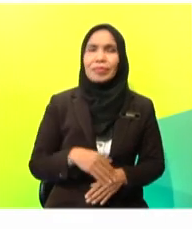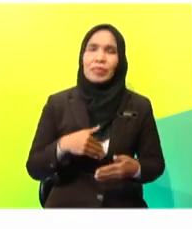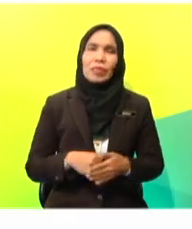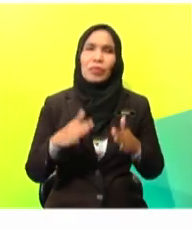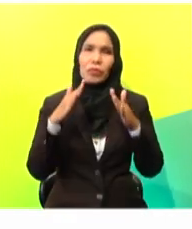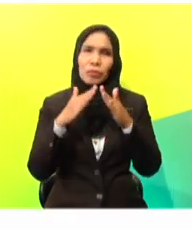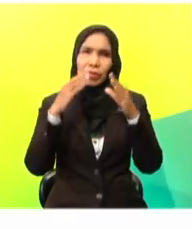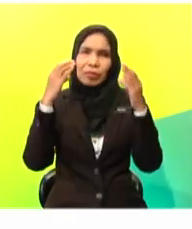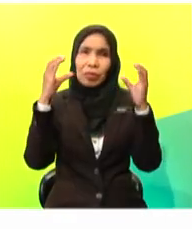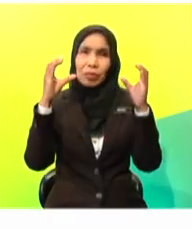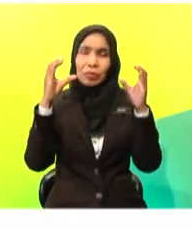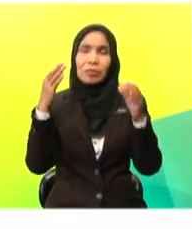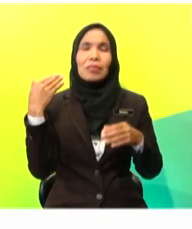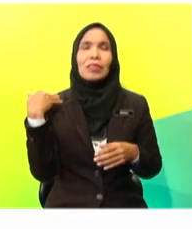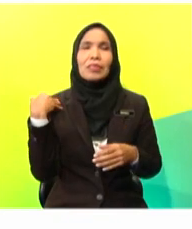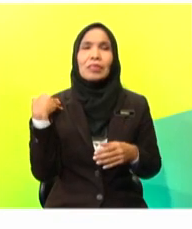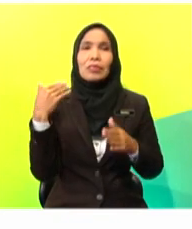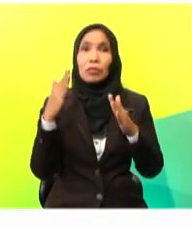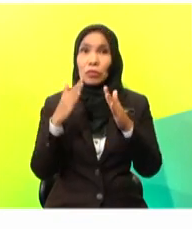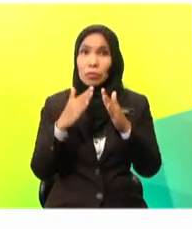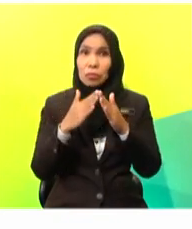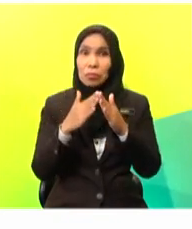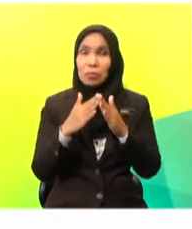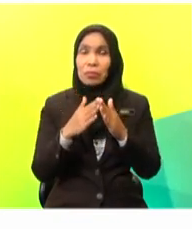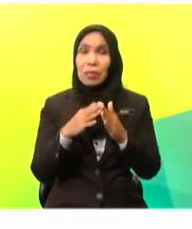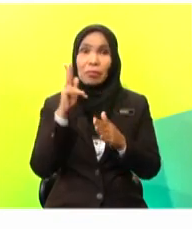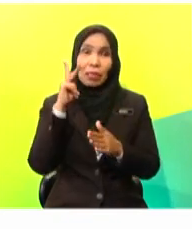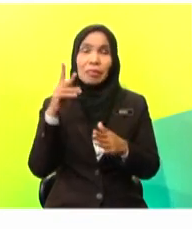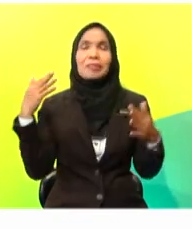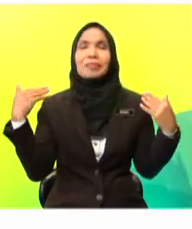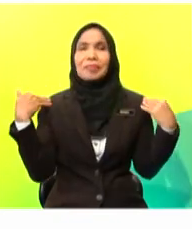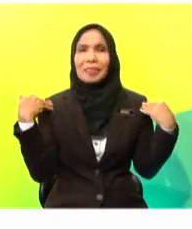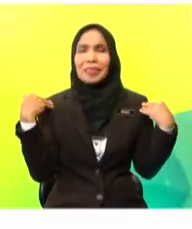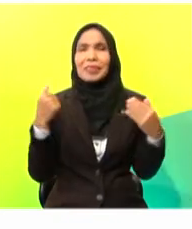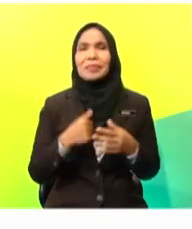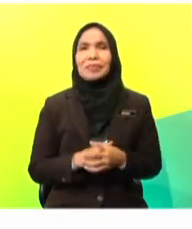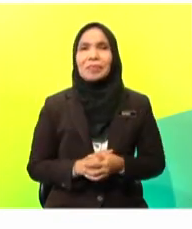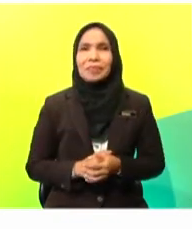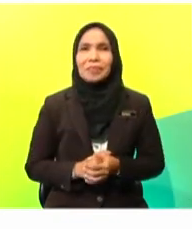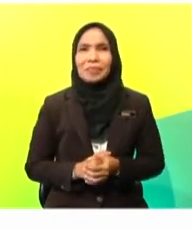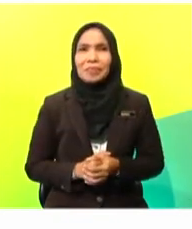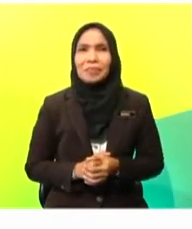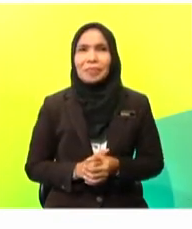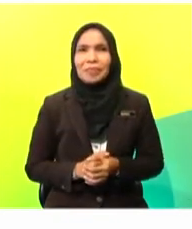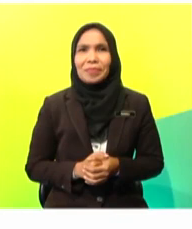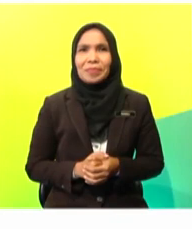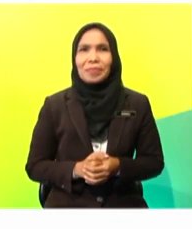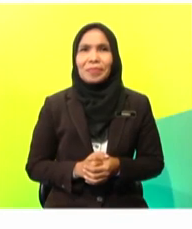D Rumah saya ada studio Nippon ada duduk ANTV